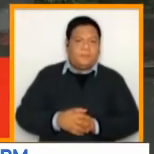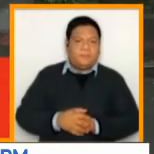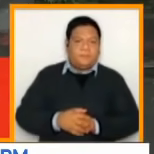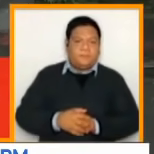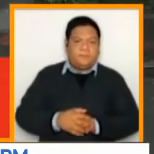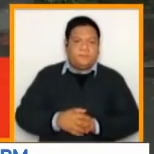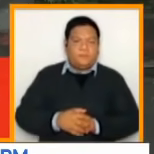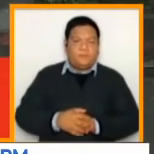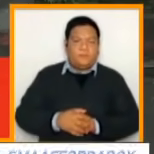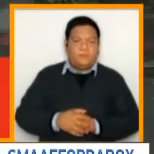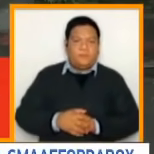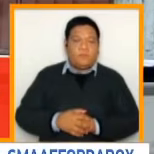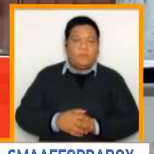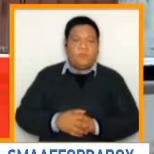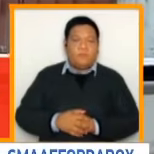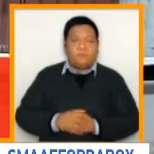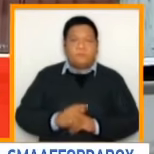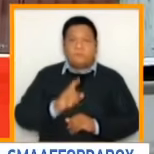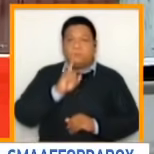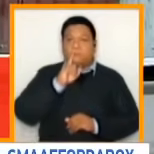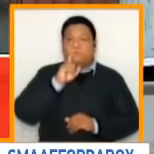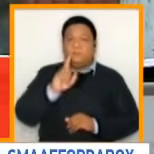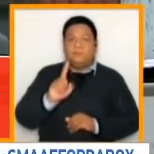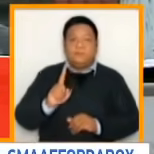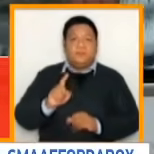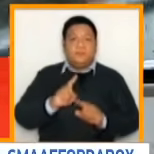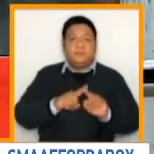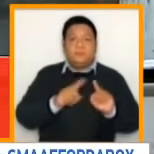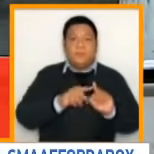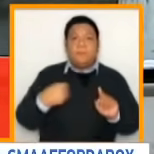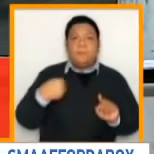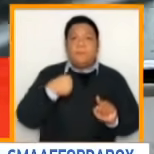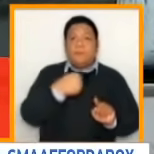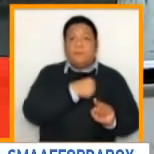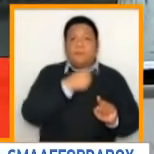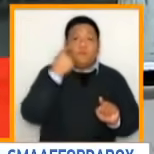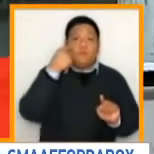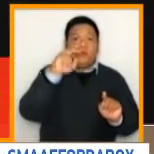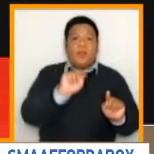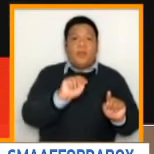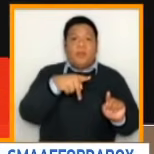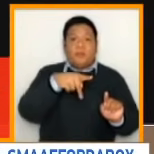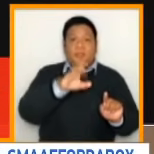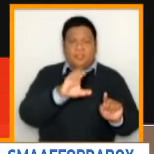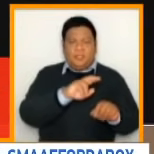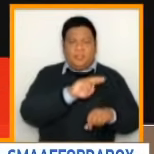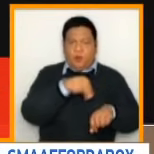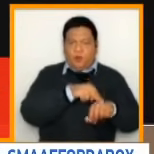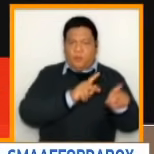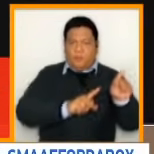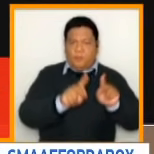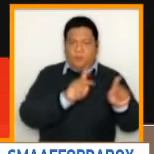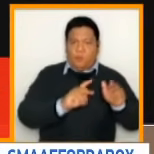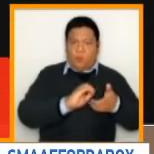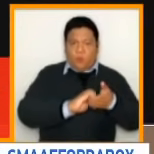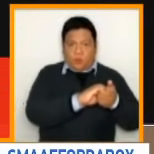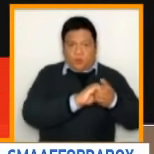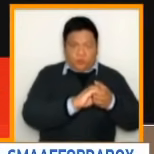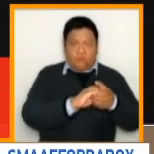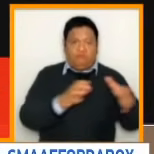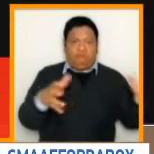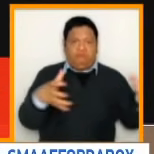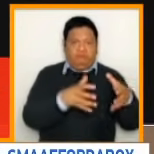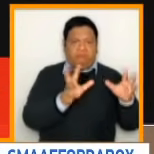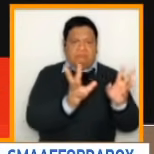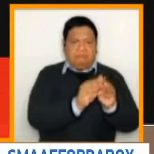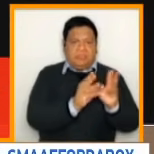Nagtipon para sa isang pulong ang mga miyembro ng Nationalist People's Coalition sa Quezon City. Ipinatawag ito ng chairman ng partido na si